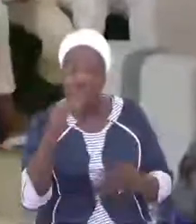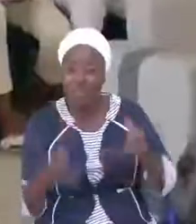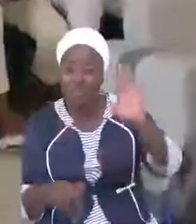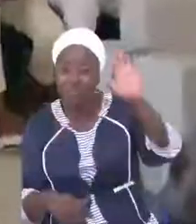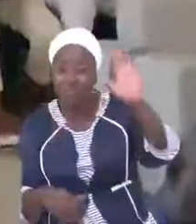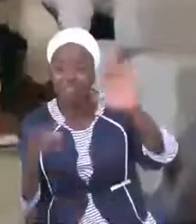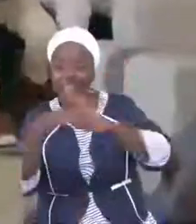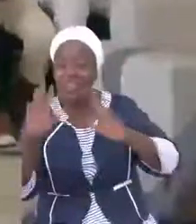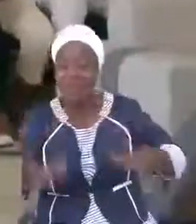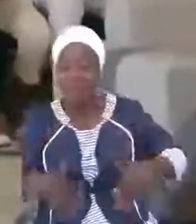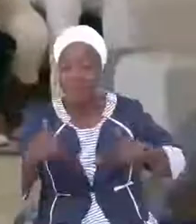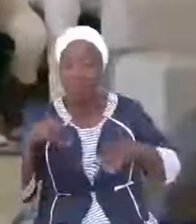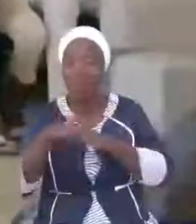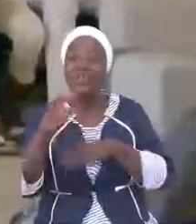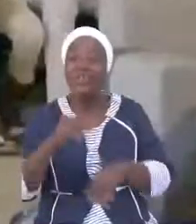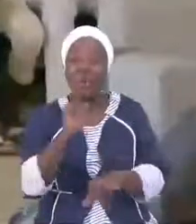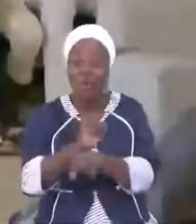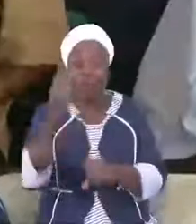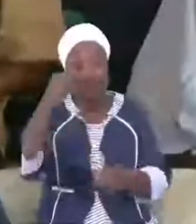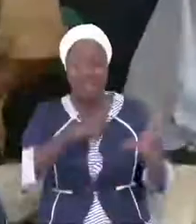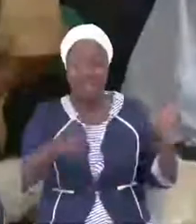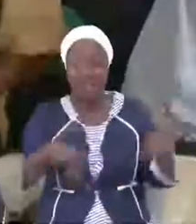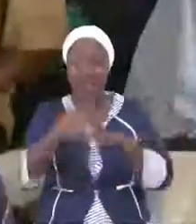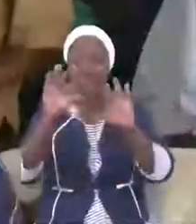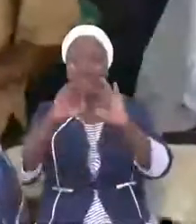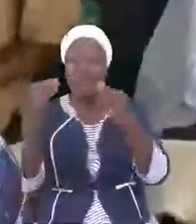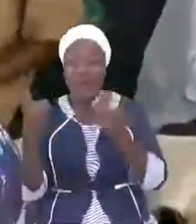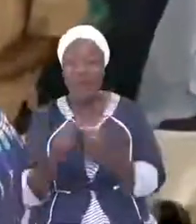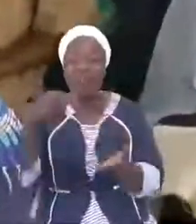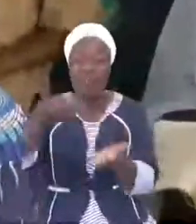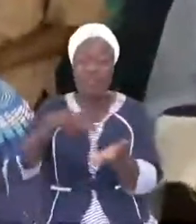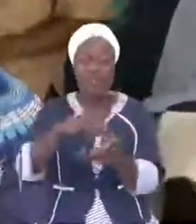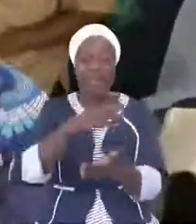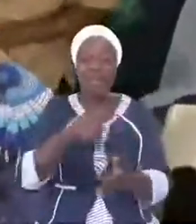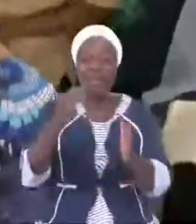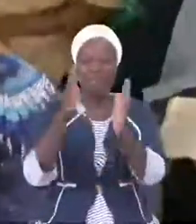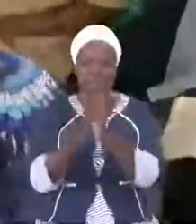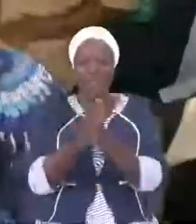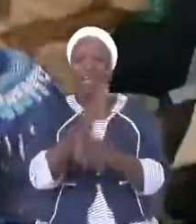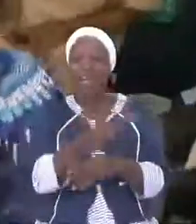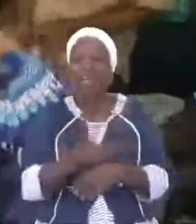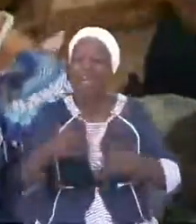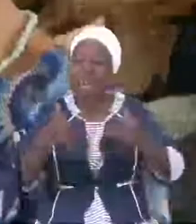Dans votre vie, dans votre ministère, dans votre famille. Tenez-vous debout maintenant